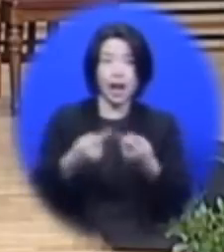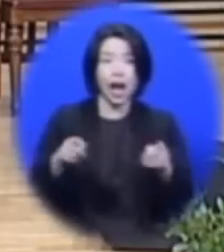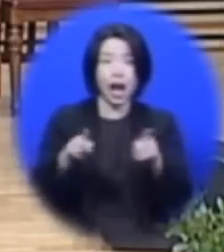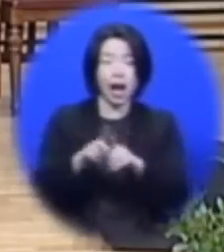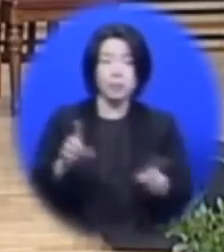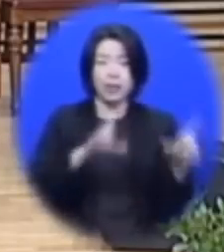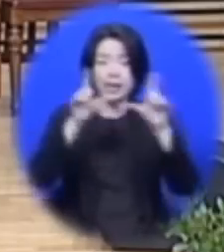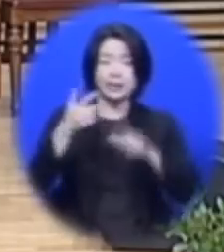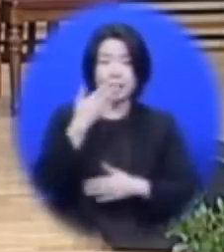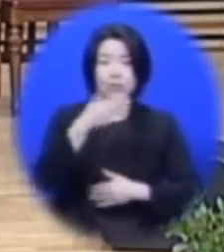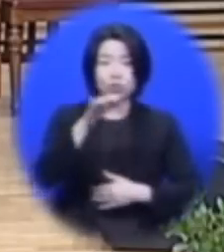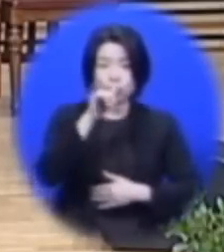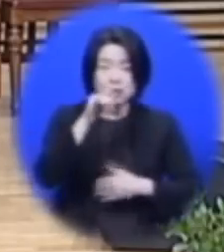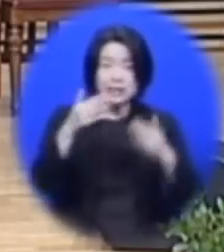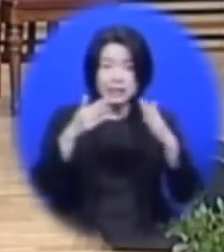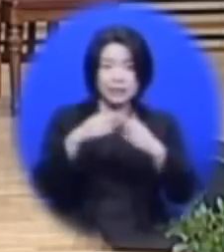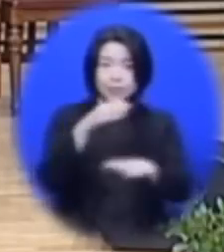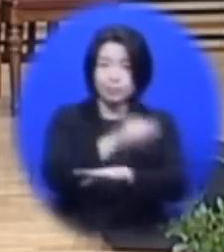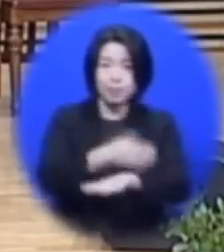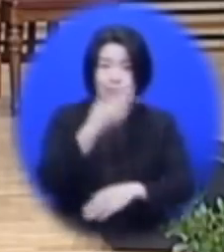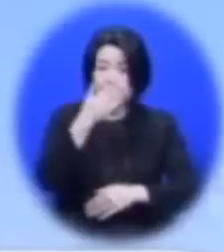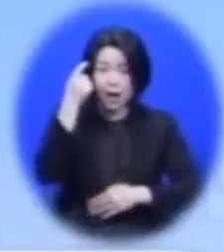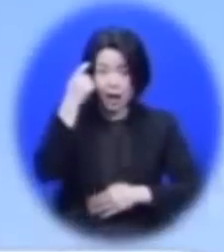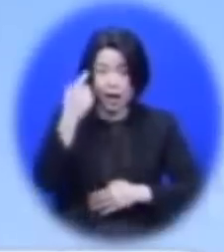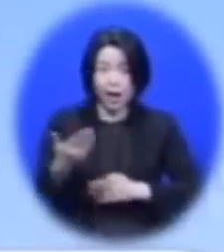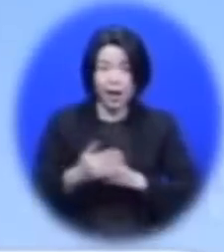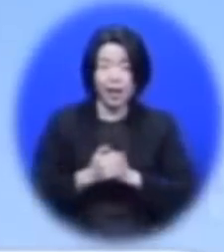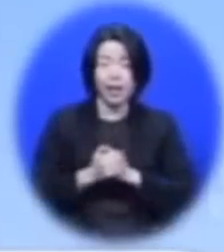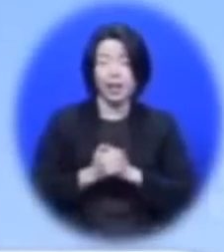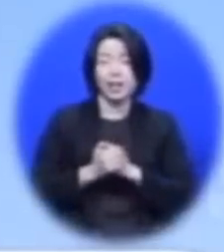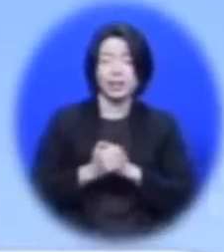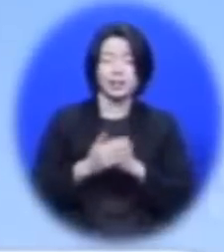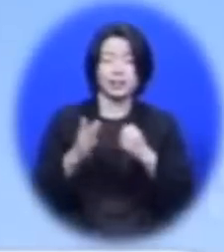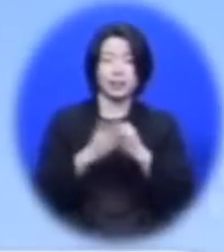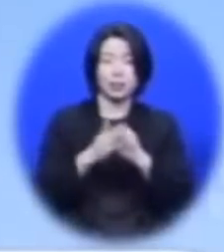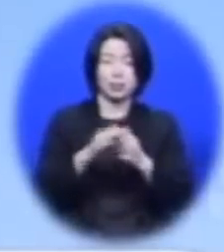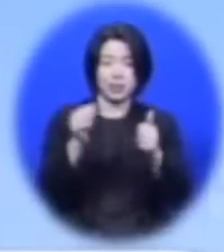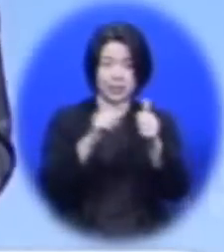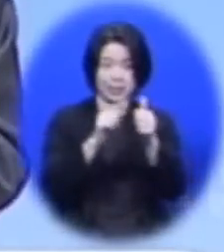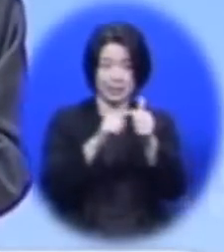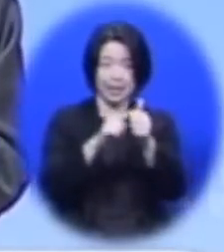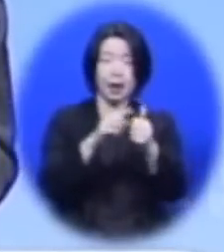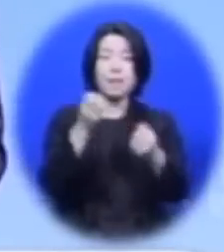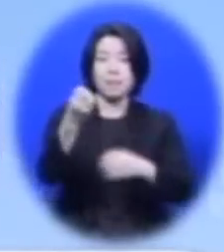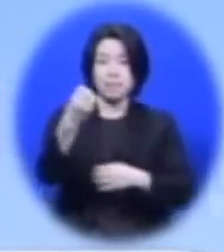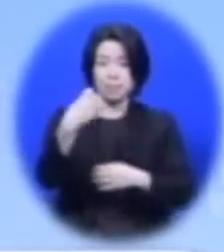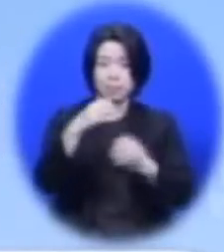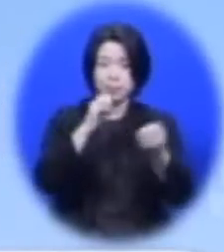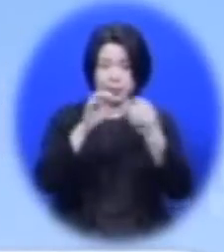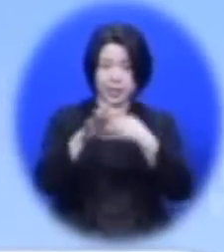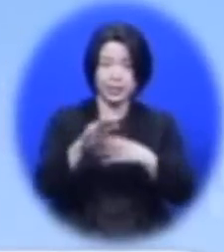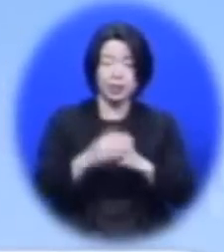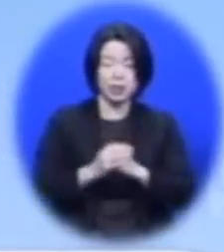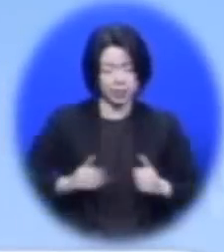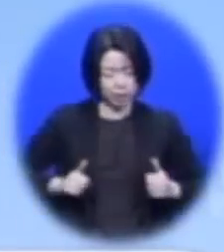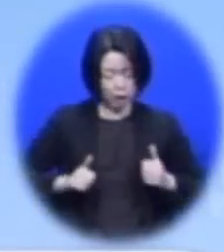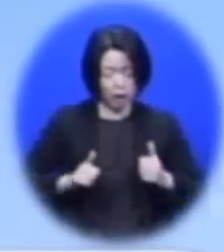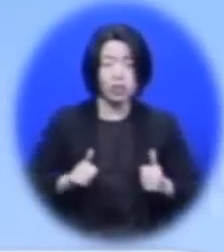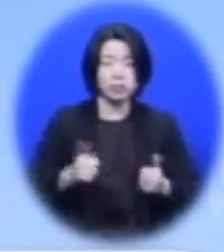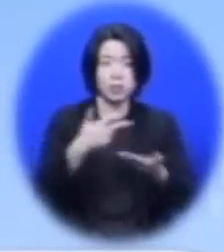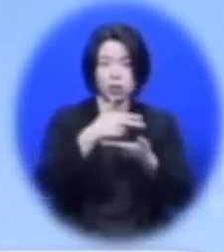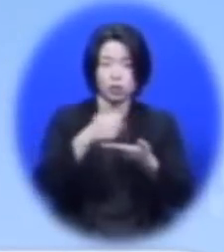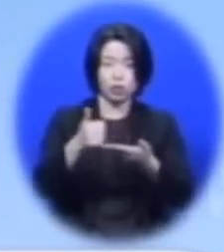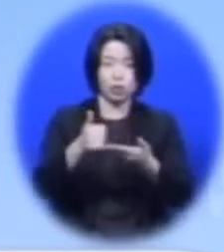수 있는 집이라도 마련할 수 있느냐. 그랬더니 그 신학생이 열심히 주의